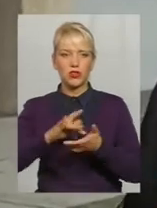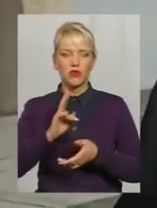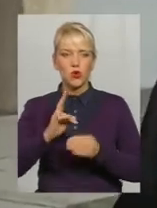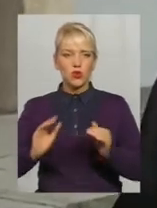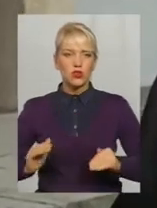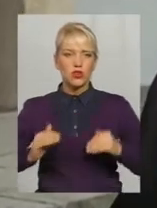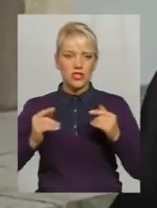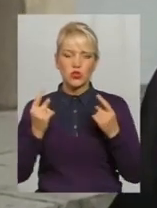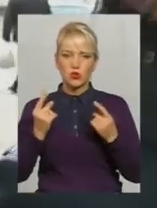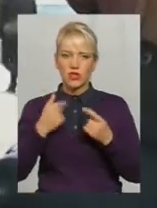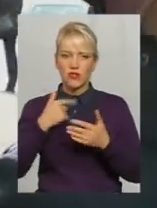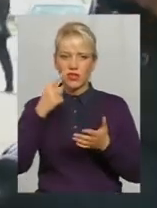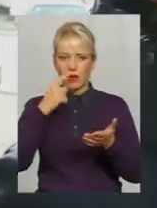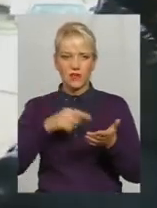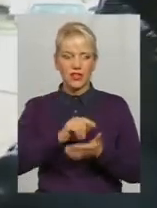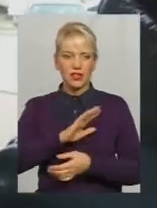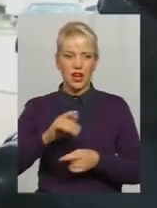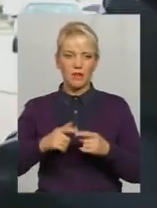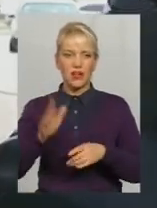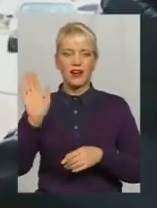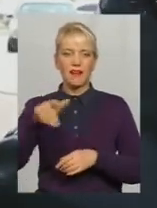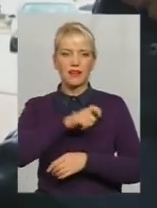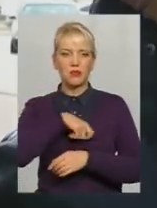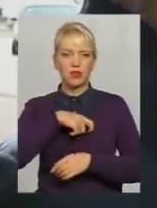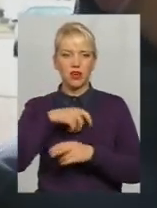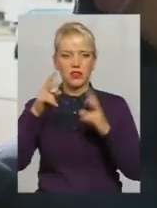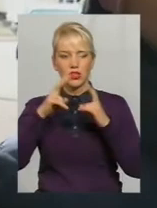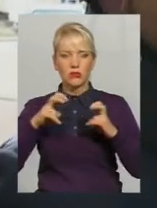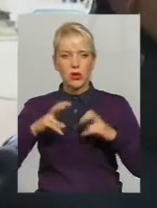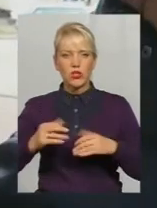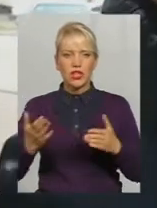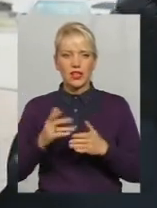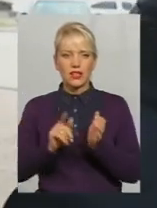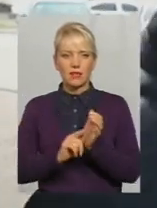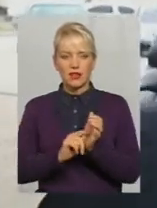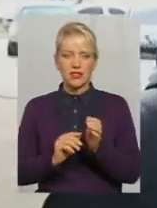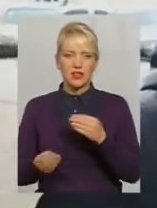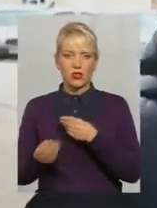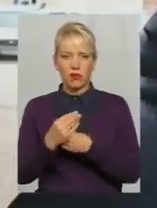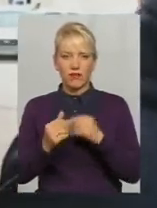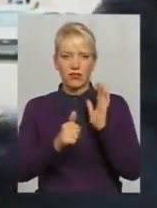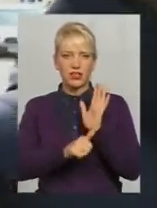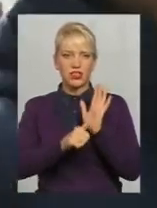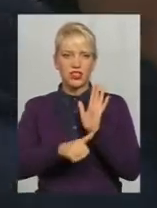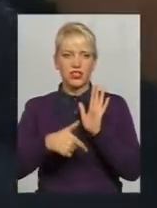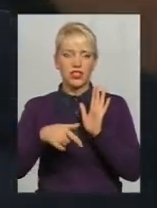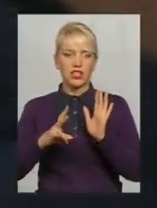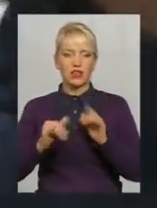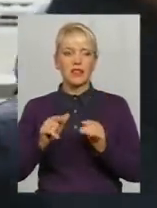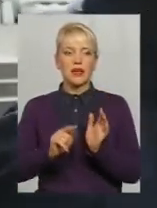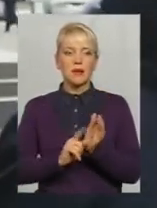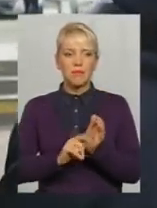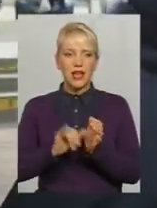суттєво нам не трапилися. Хай депутати розберуться, які пенсії дали. По 60 гривень добавки. І пенсії,